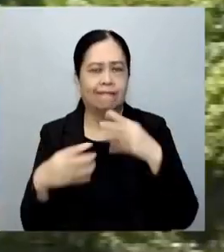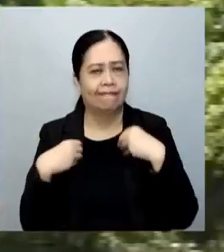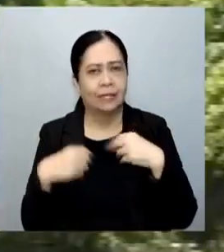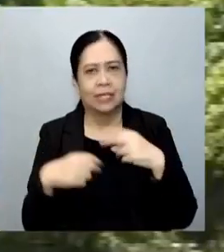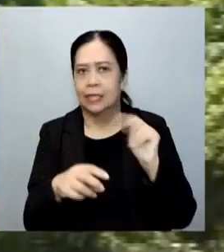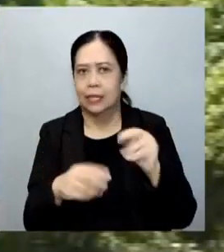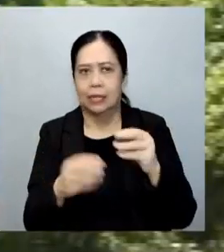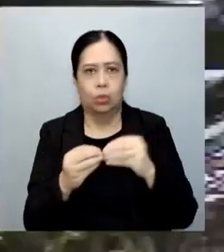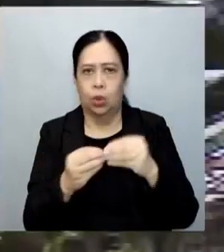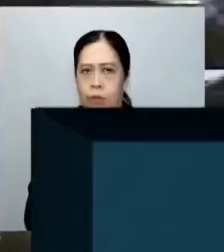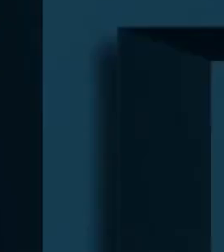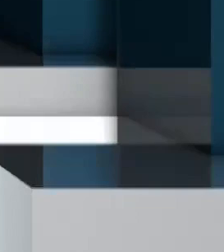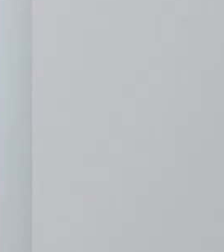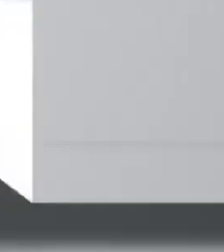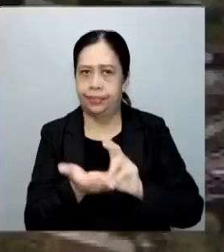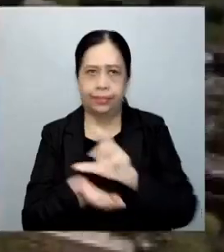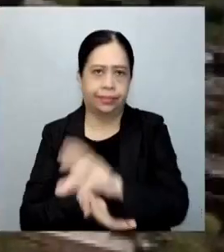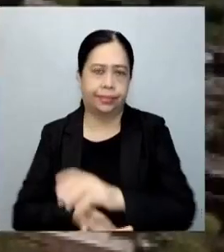funding.